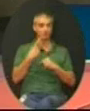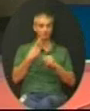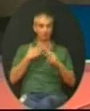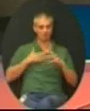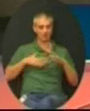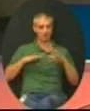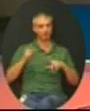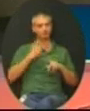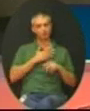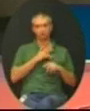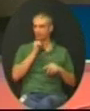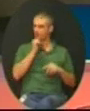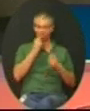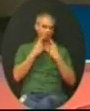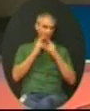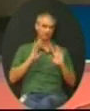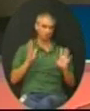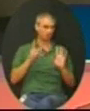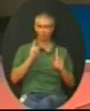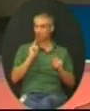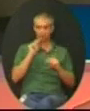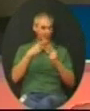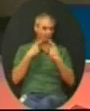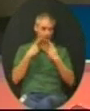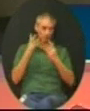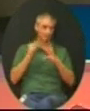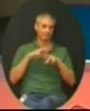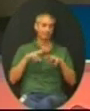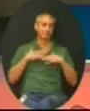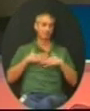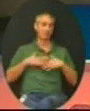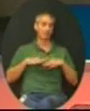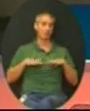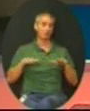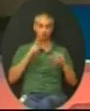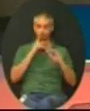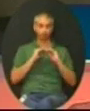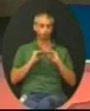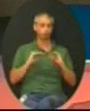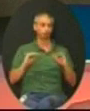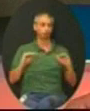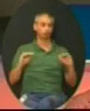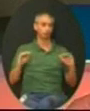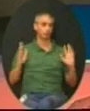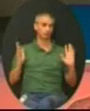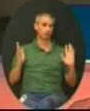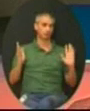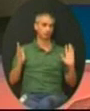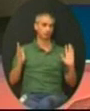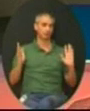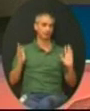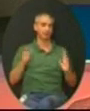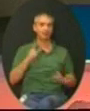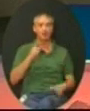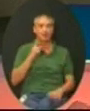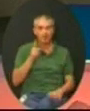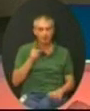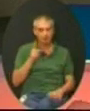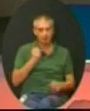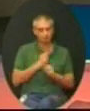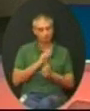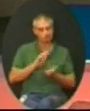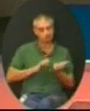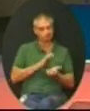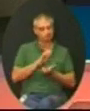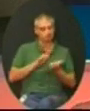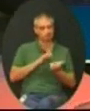להרגיע, הם לא רוצים מסע ומתן. אתה לא מגיע למסע ומתן עם המצב רגוע ושקט. שקט רפש, אבל הוא שקט. הם מציסים